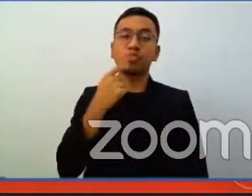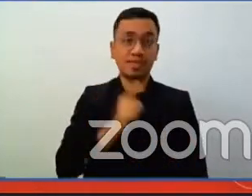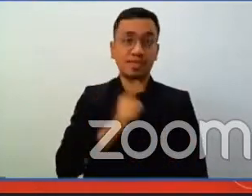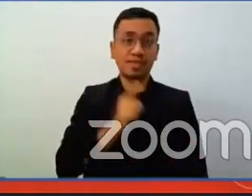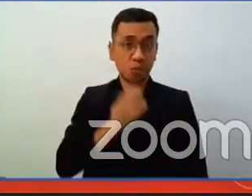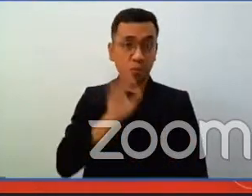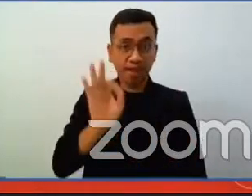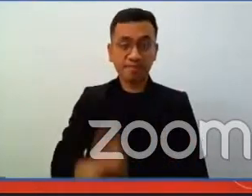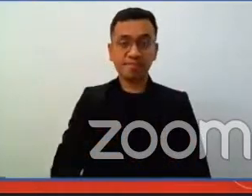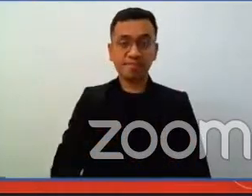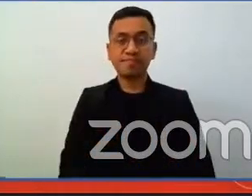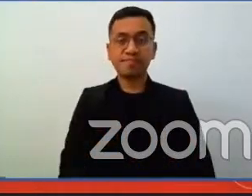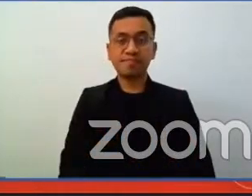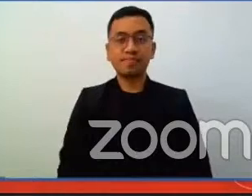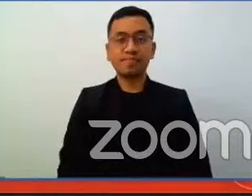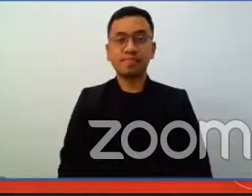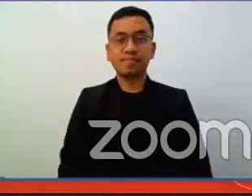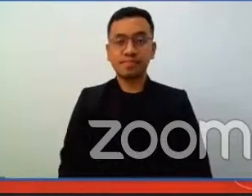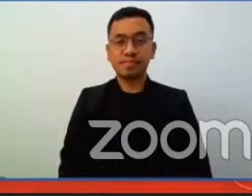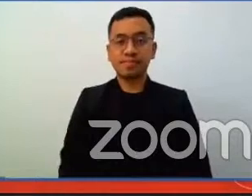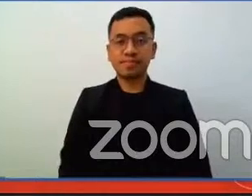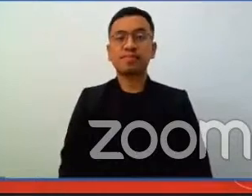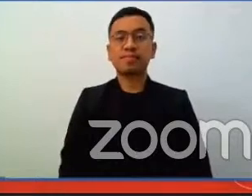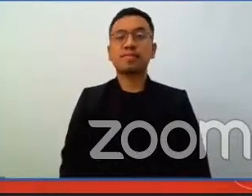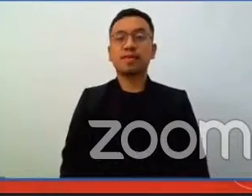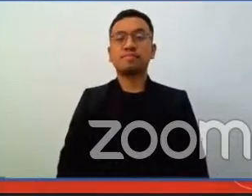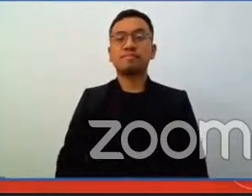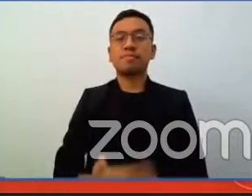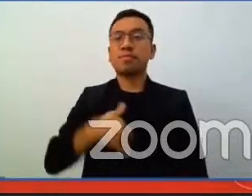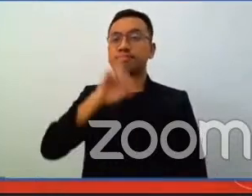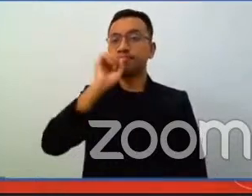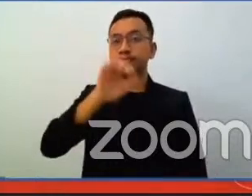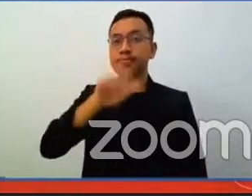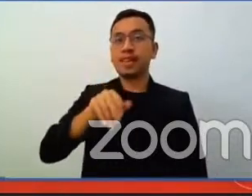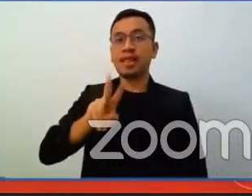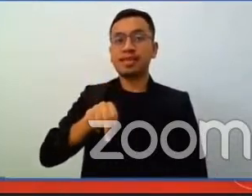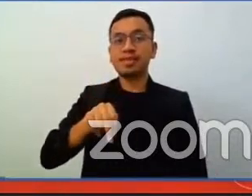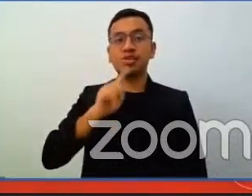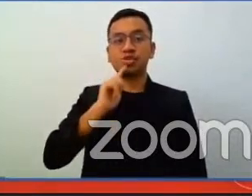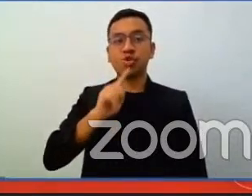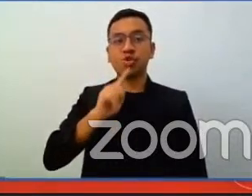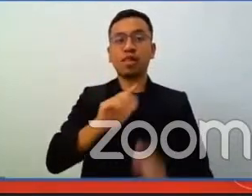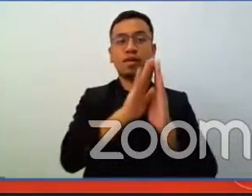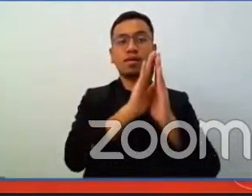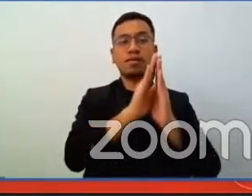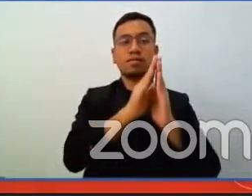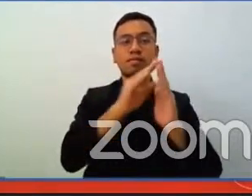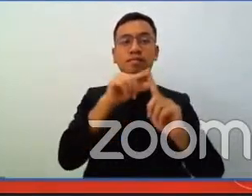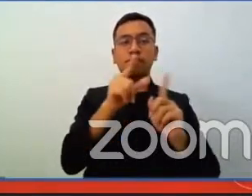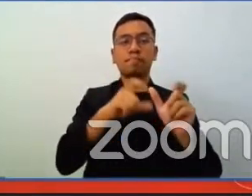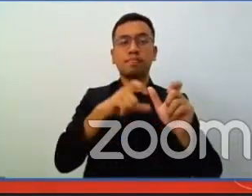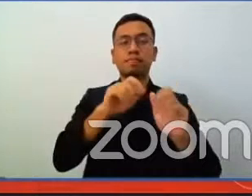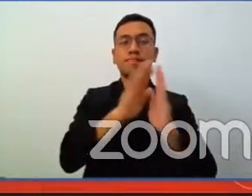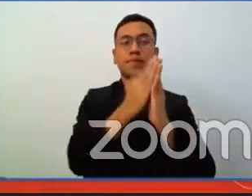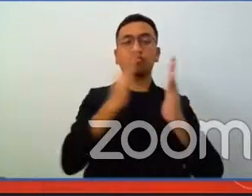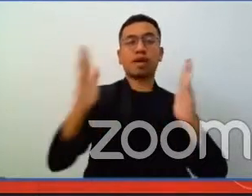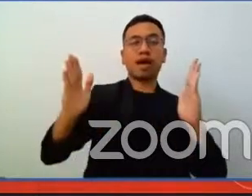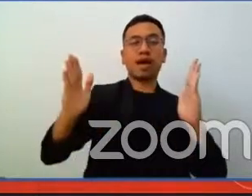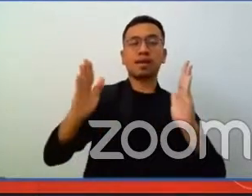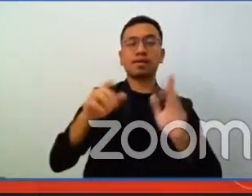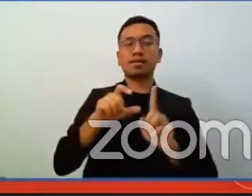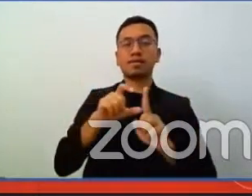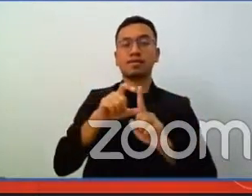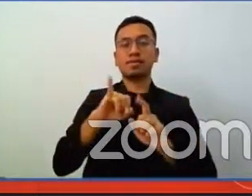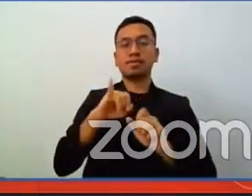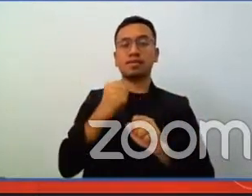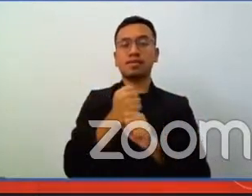dicoba sendiri. Nah, ingin saya sampaikan satu lagi, Mas Hafiz, yaitu pustaka digital ada